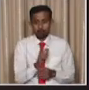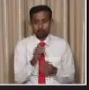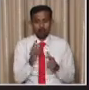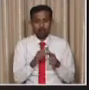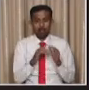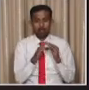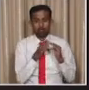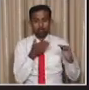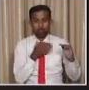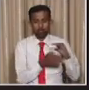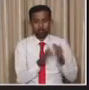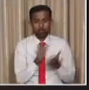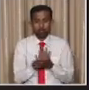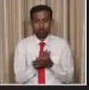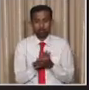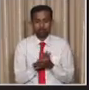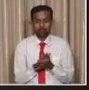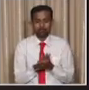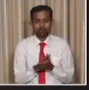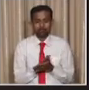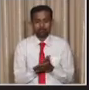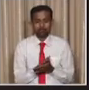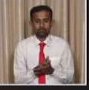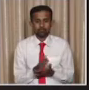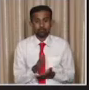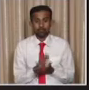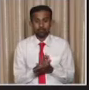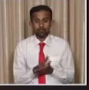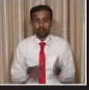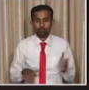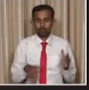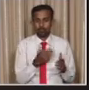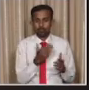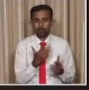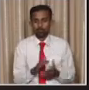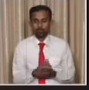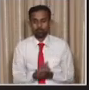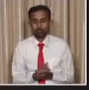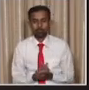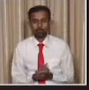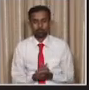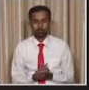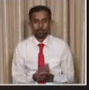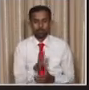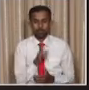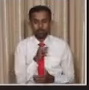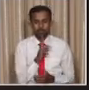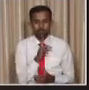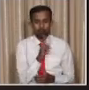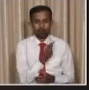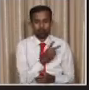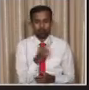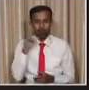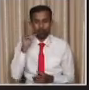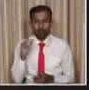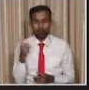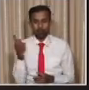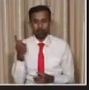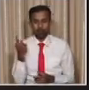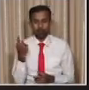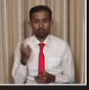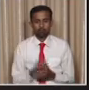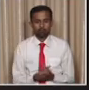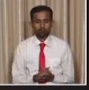අරලියගහ මන්දිරේ සාදයට බොහොම බොහොම සතුටින් සම්බන්ධ වෙනවා එතකොට දවල් මිගෙල් රේ ඩැනියෙල් එකහතකින්